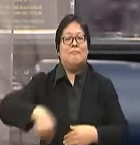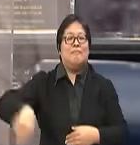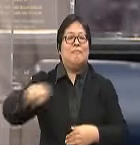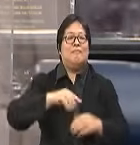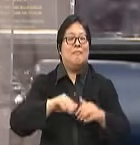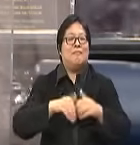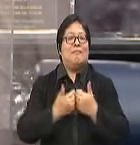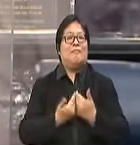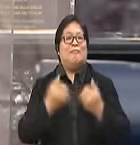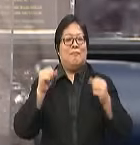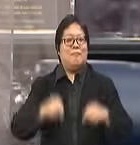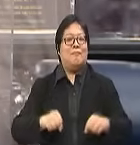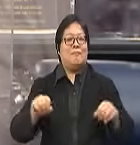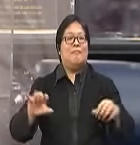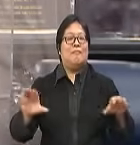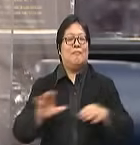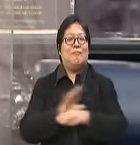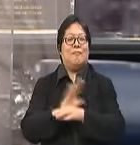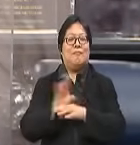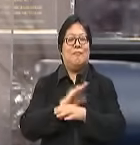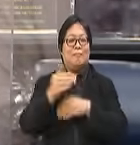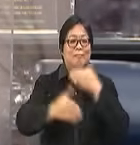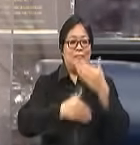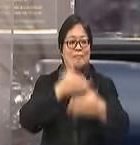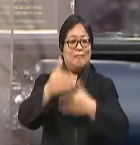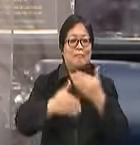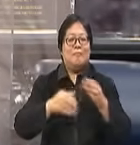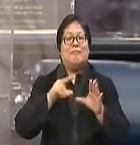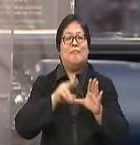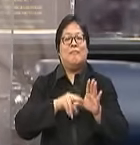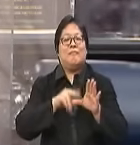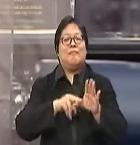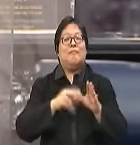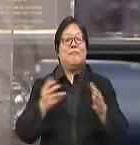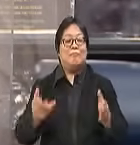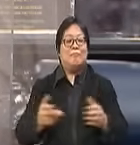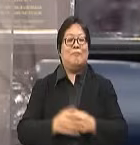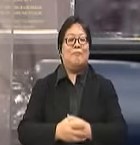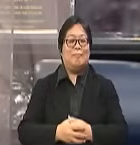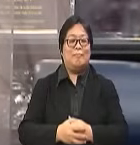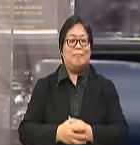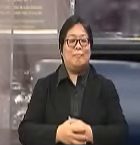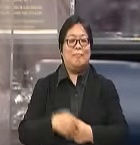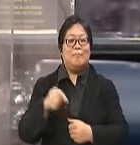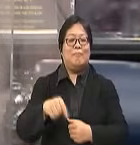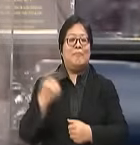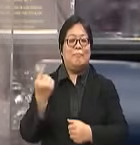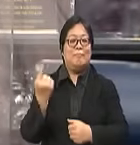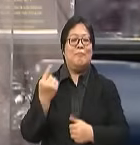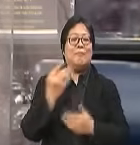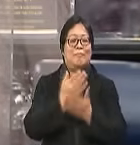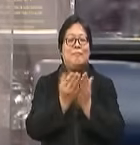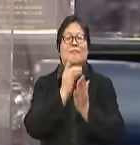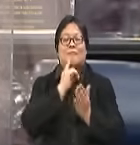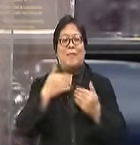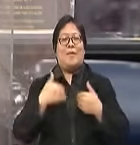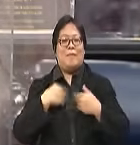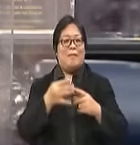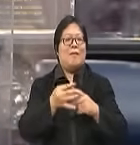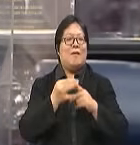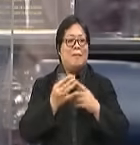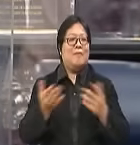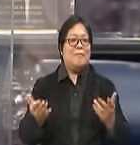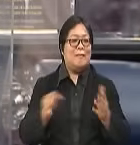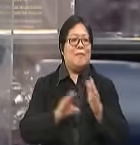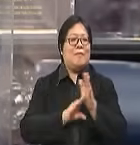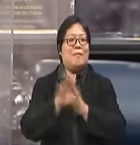bagaimana untuk menjadi Usahawan maju dalam perabot seindah suprabowo ini ya ini adalah budgetnya Made husus untuk